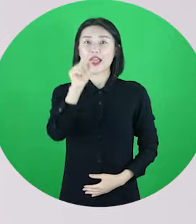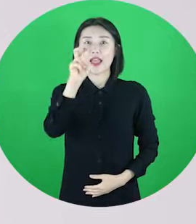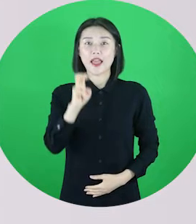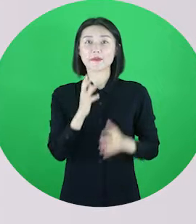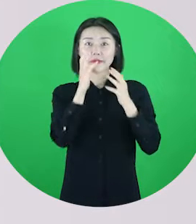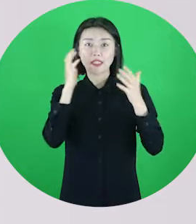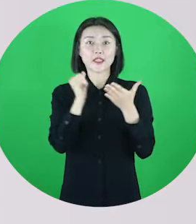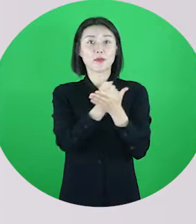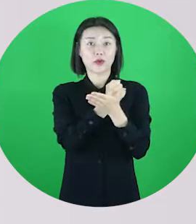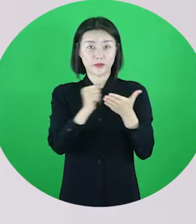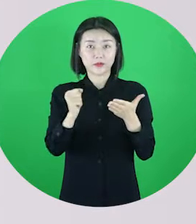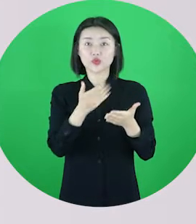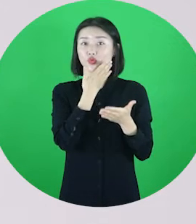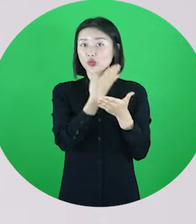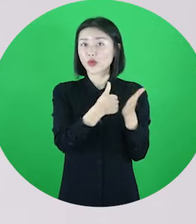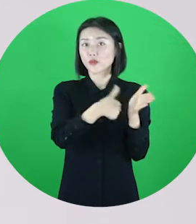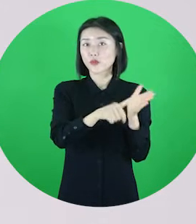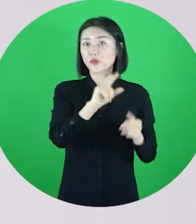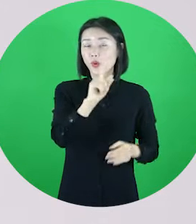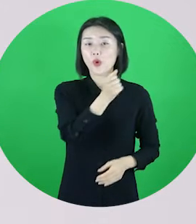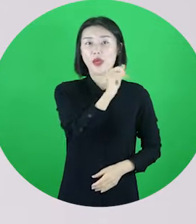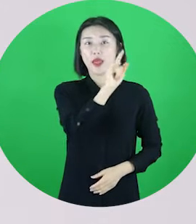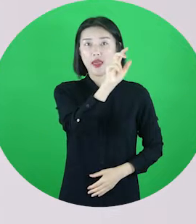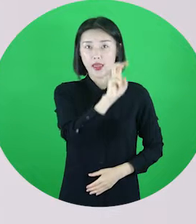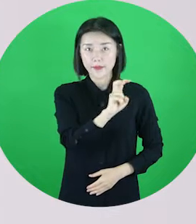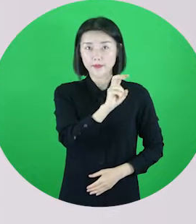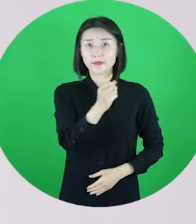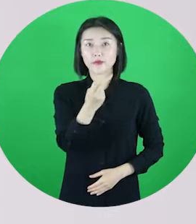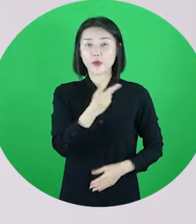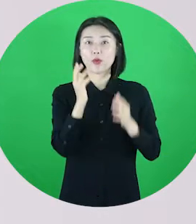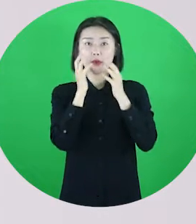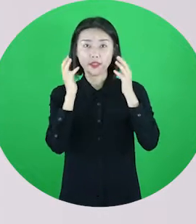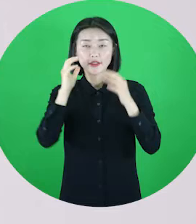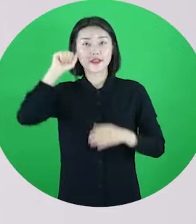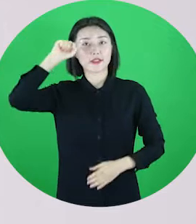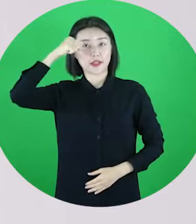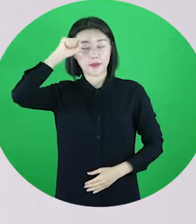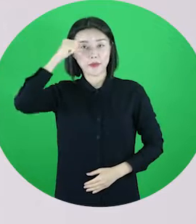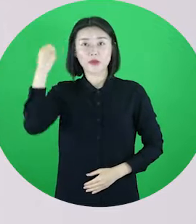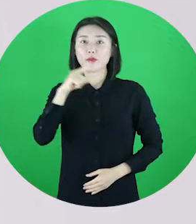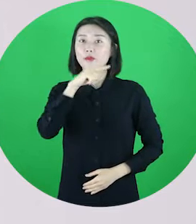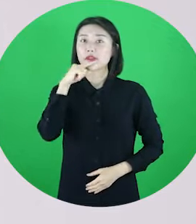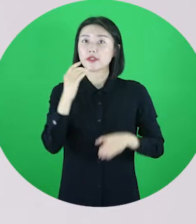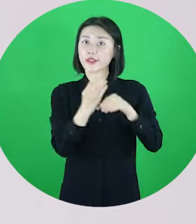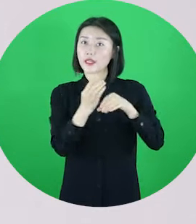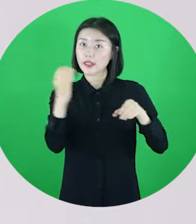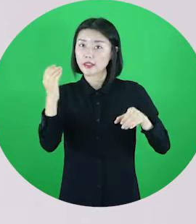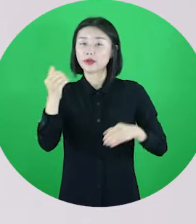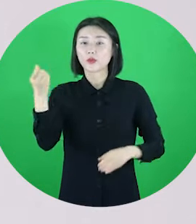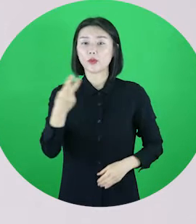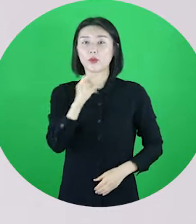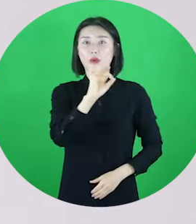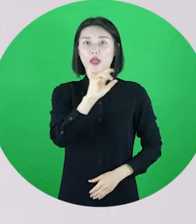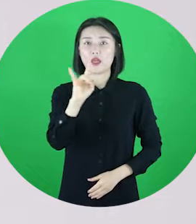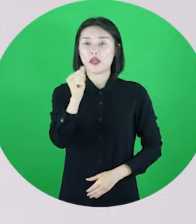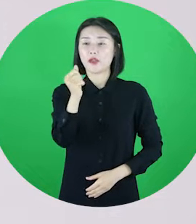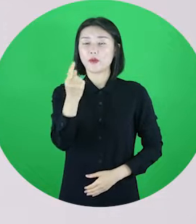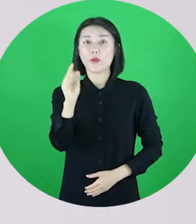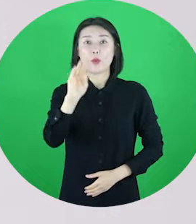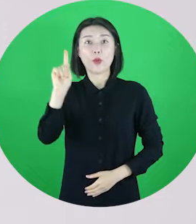야채 볶음밥의 주 재료는 햄, 그리고 야채인 양파와 당근, 그리고 애호박이